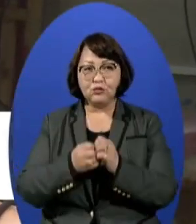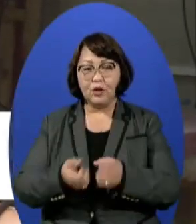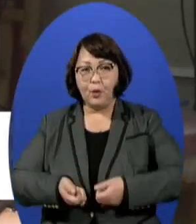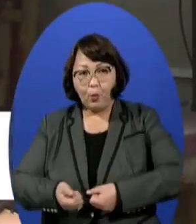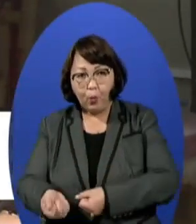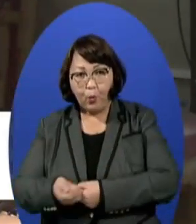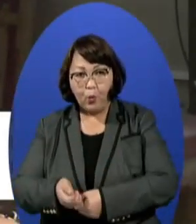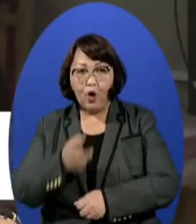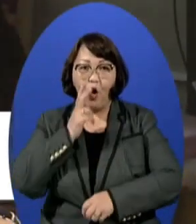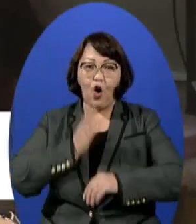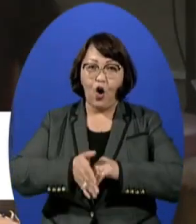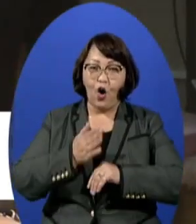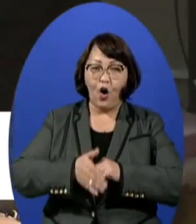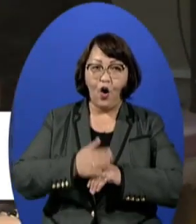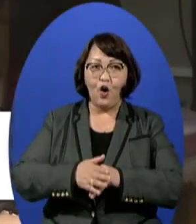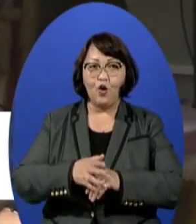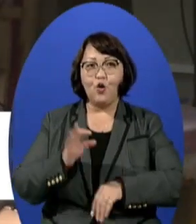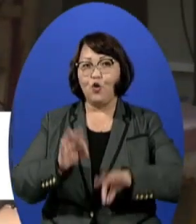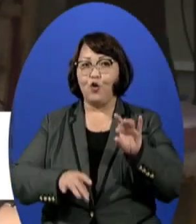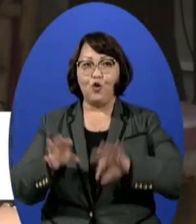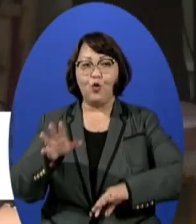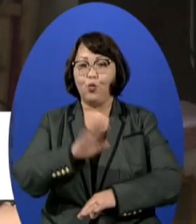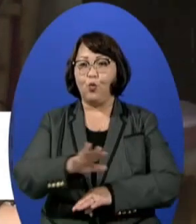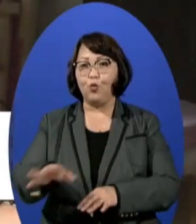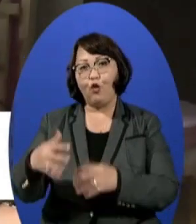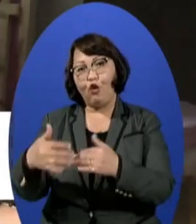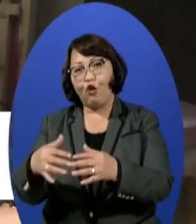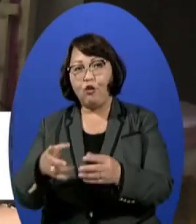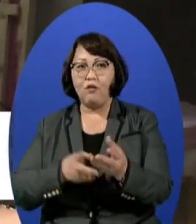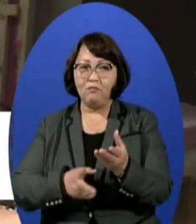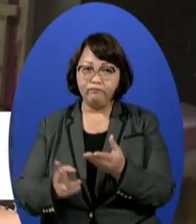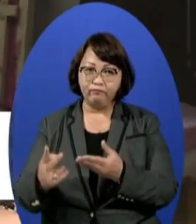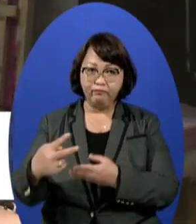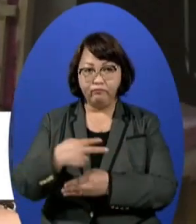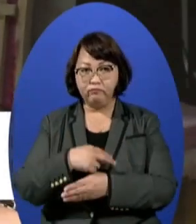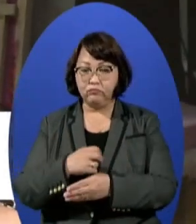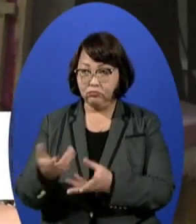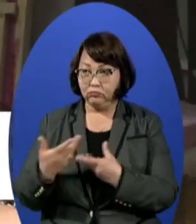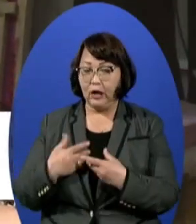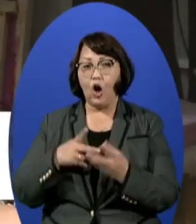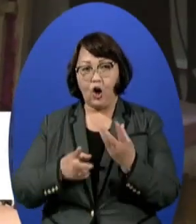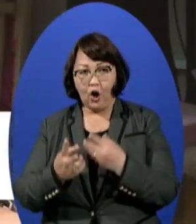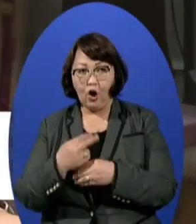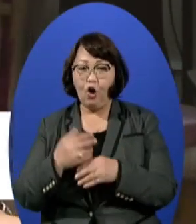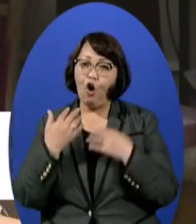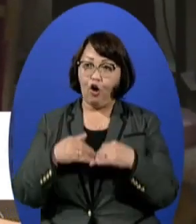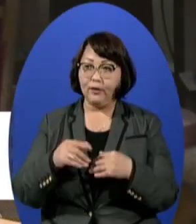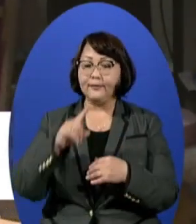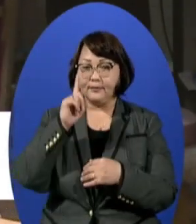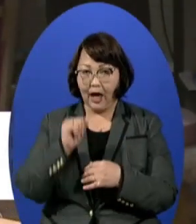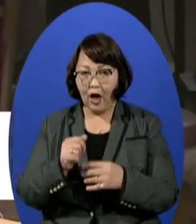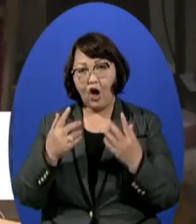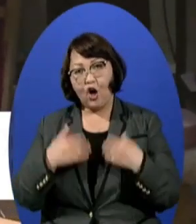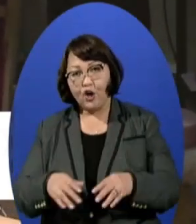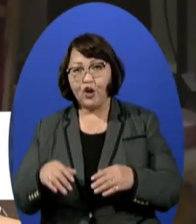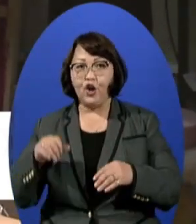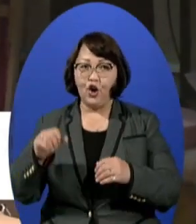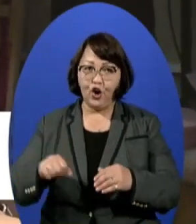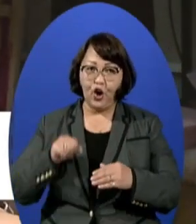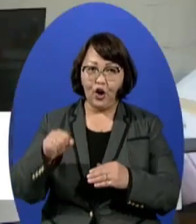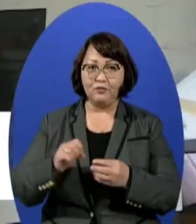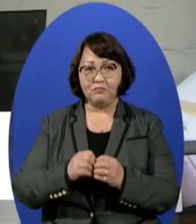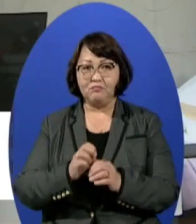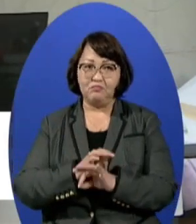ин хийн, хоолыг хийн, бүх юм хийж байгаа. Тэгэл энийг эсгүүл эсгэх чинь ойчоорайг үл ойчхан гэж бүх юм хийхэд